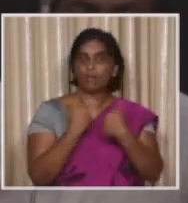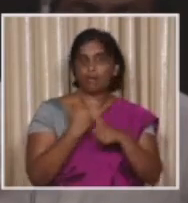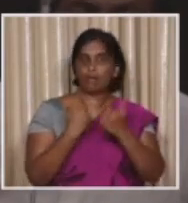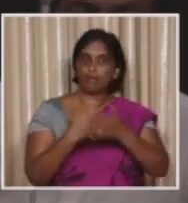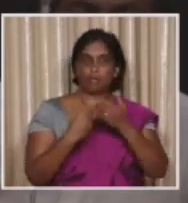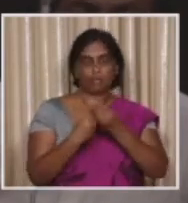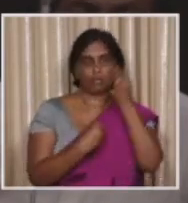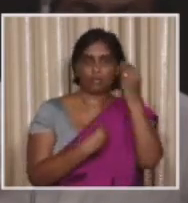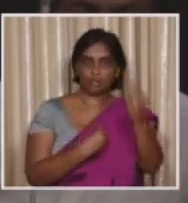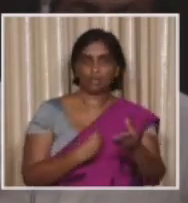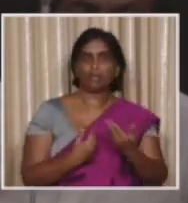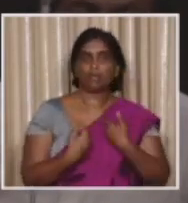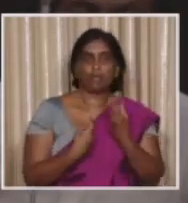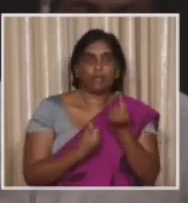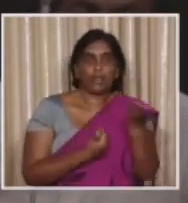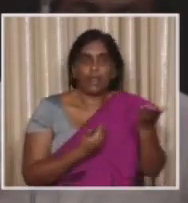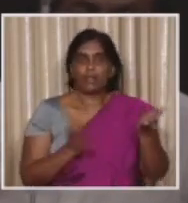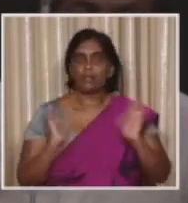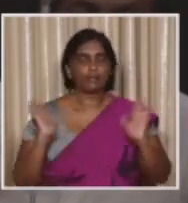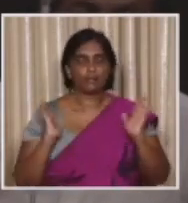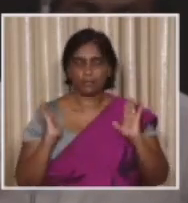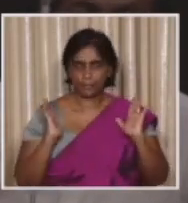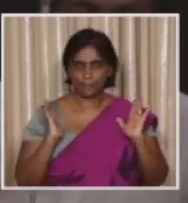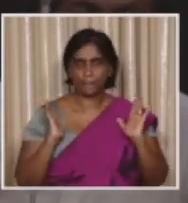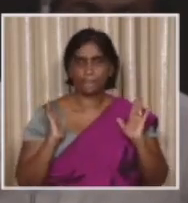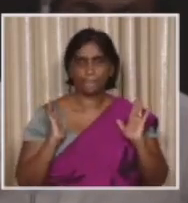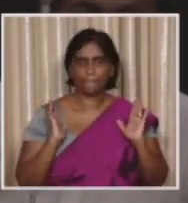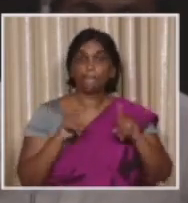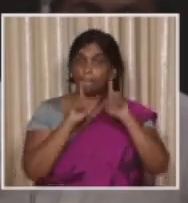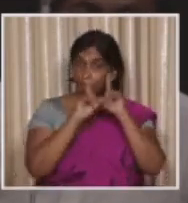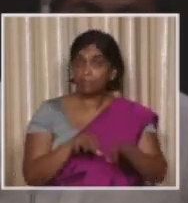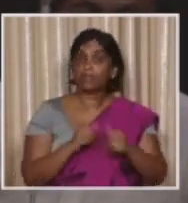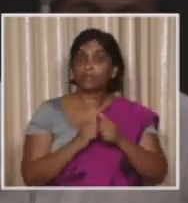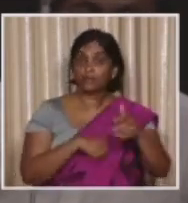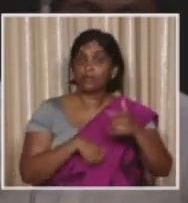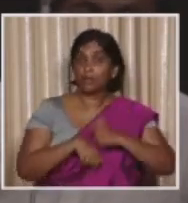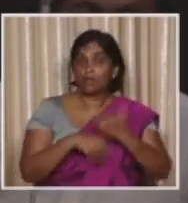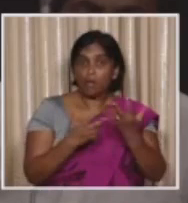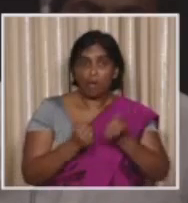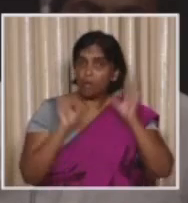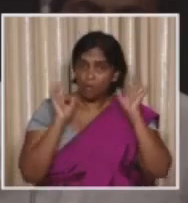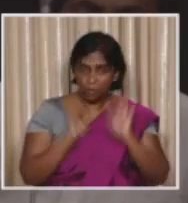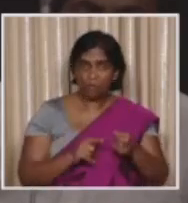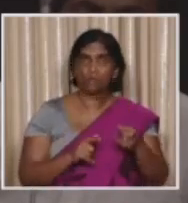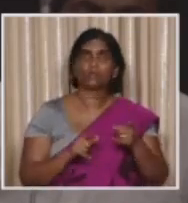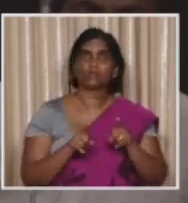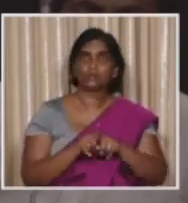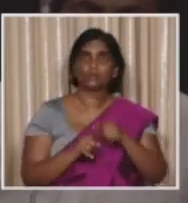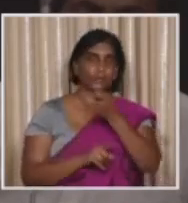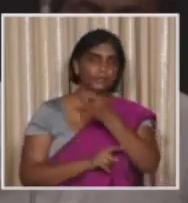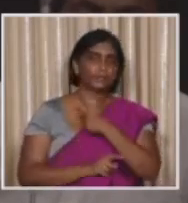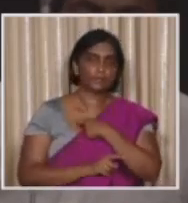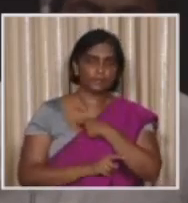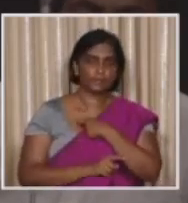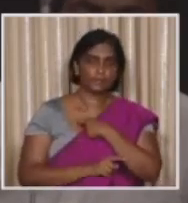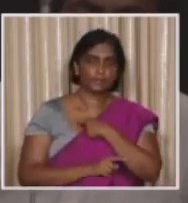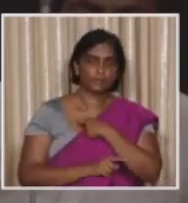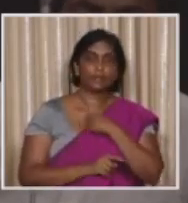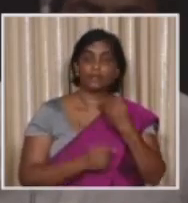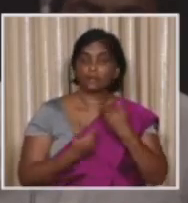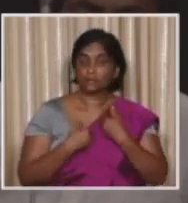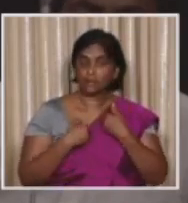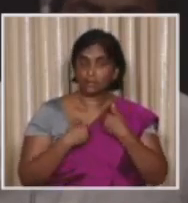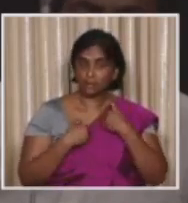දෙන්න. අපේ මුදල් ඉල්ලන්නේ නැහැ ඒවට. මේවා වෙන්න ඕන අවශ්‍ය දේවල් නෙමෙයිද? දැන් ඔවුන් මට කිව්වා අපේ